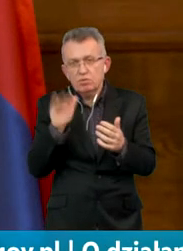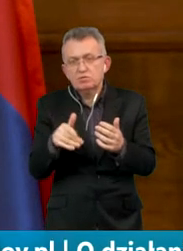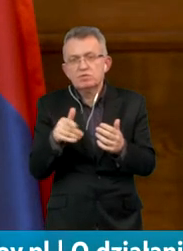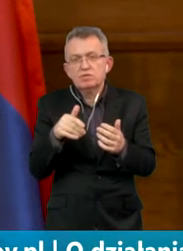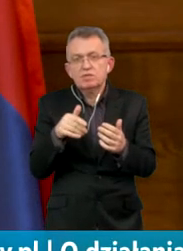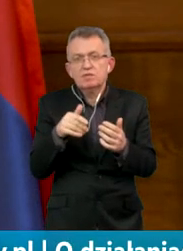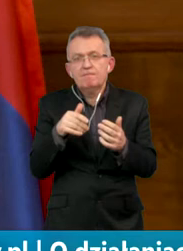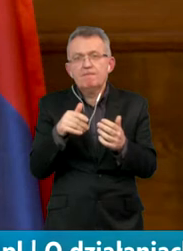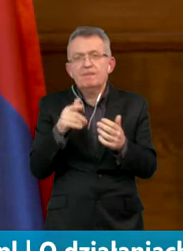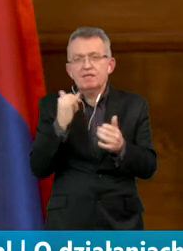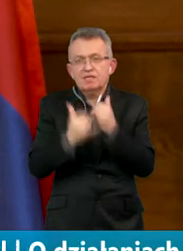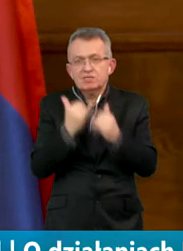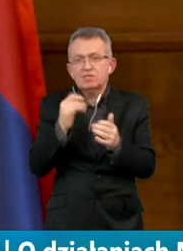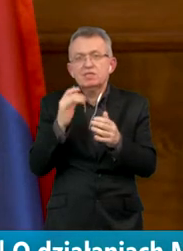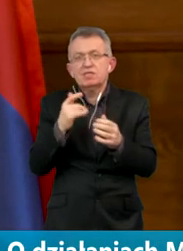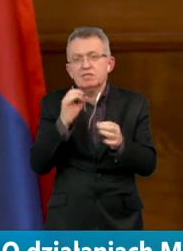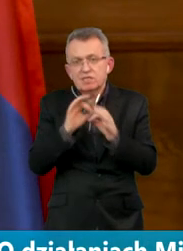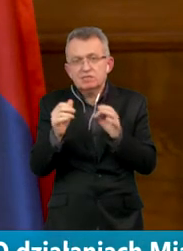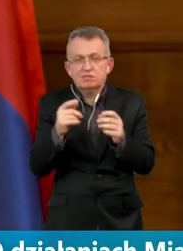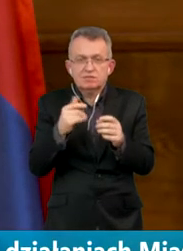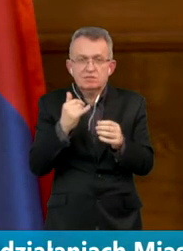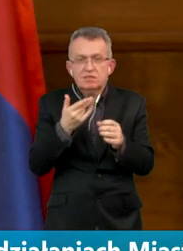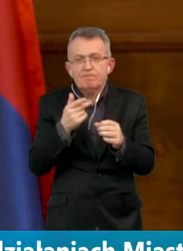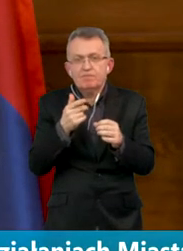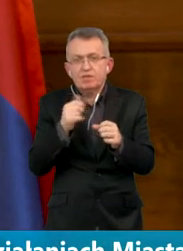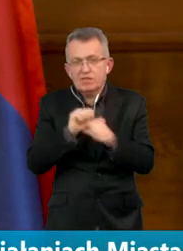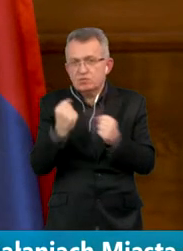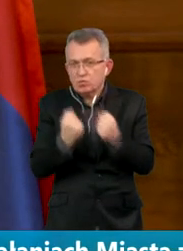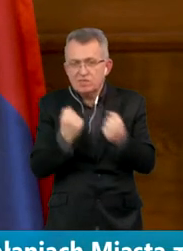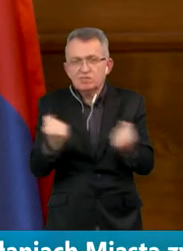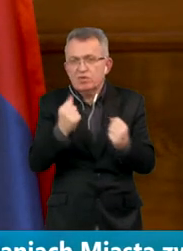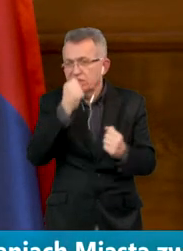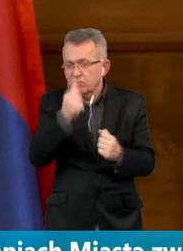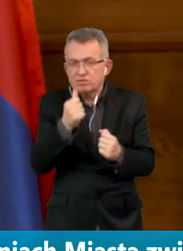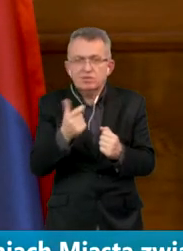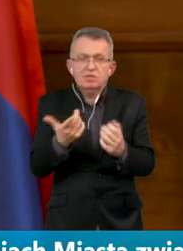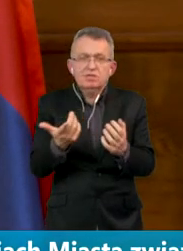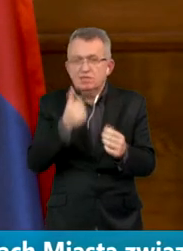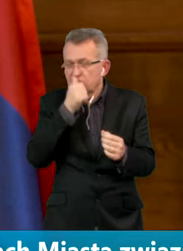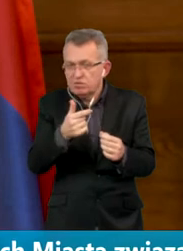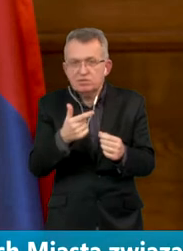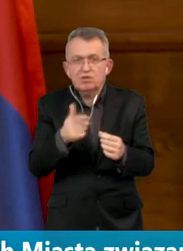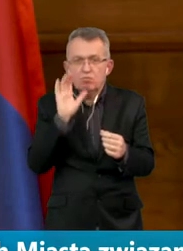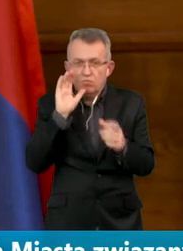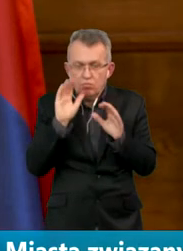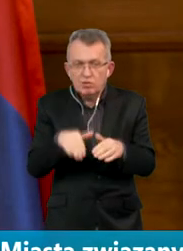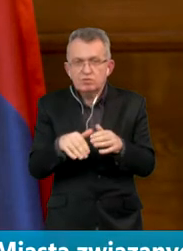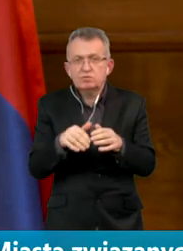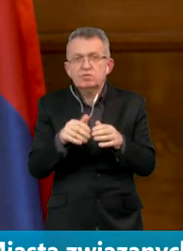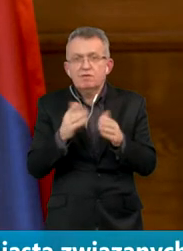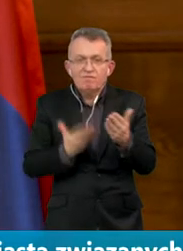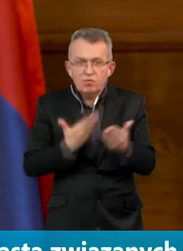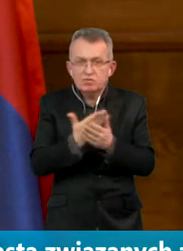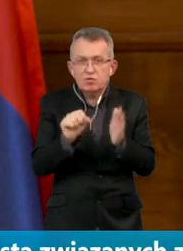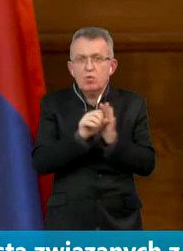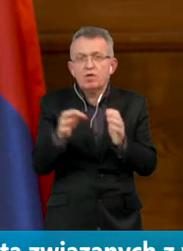obowiązujących, jeżeli podmiot znalazł się w sytuacji, która utrudnia mu funkcjonowanie już lub uniemożliwia, wówczas może zwracać się z wnioskiem do